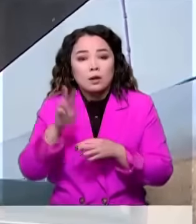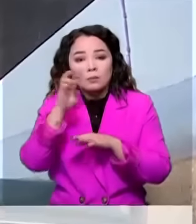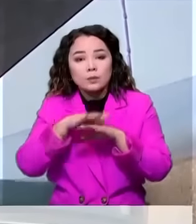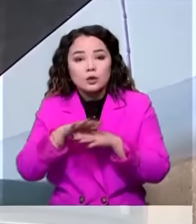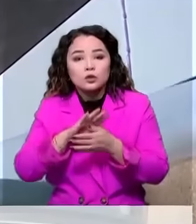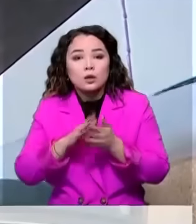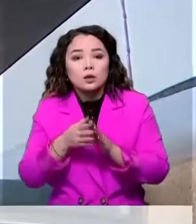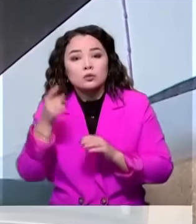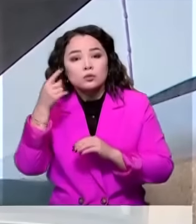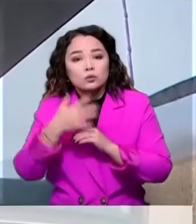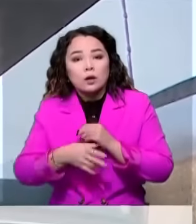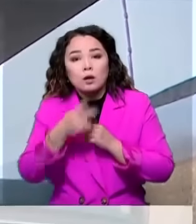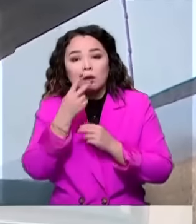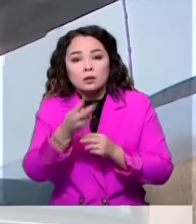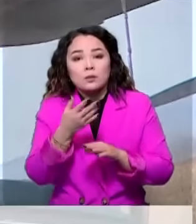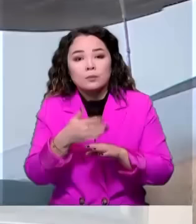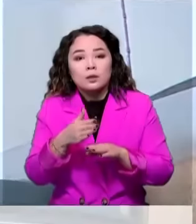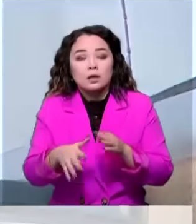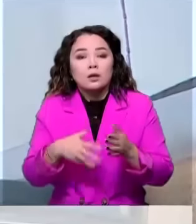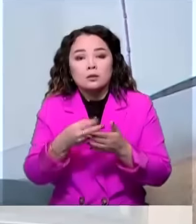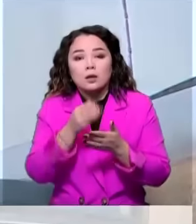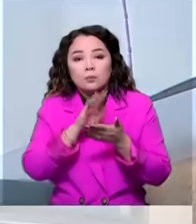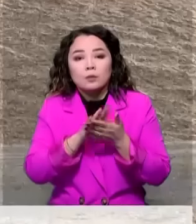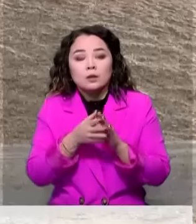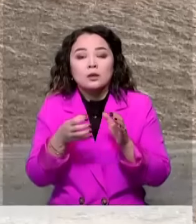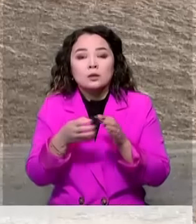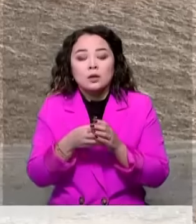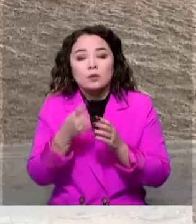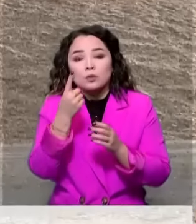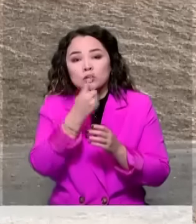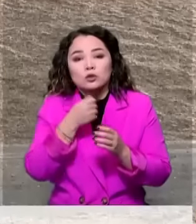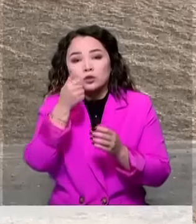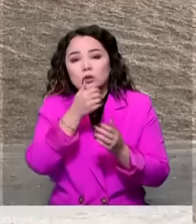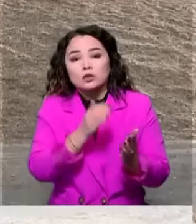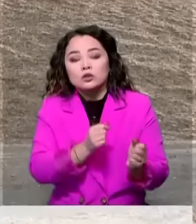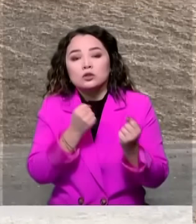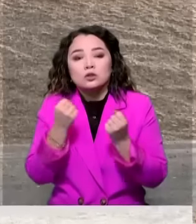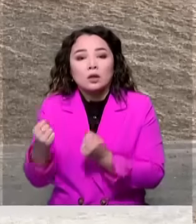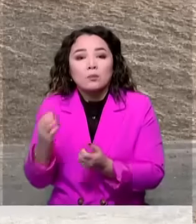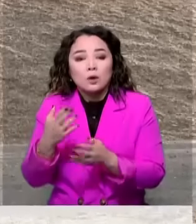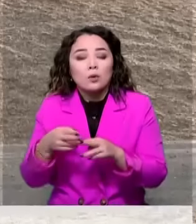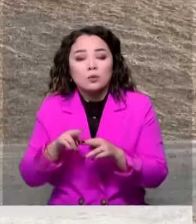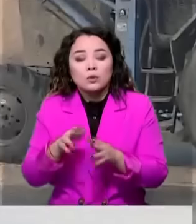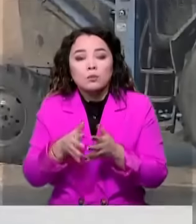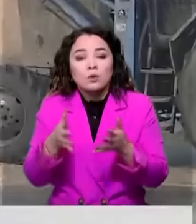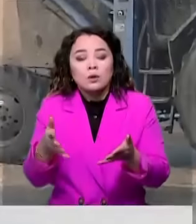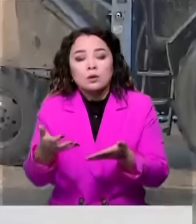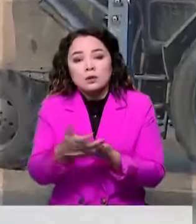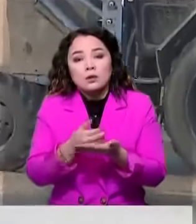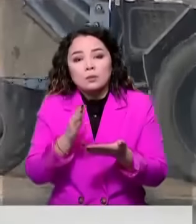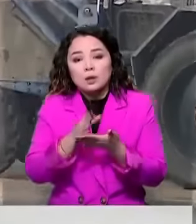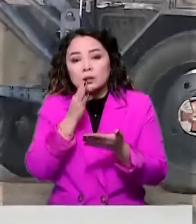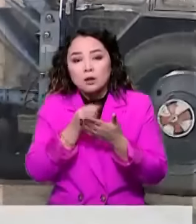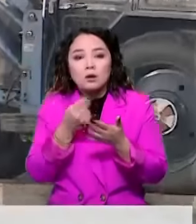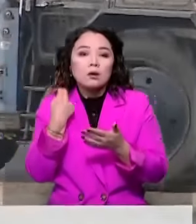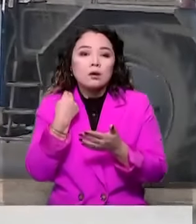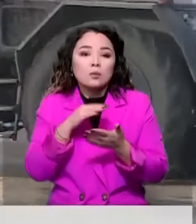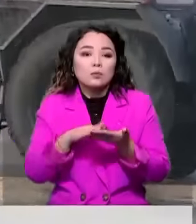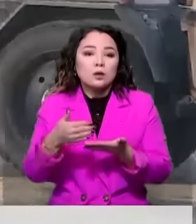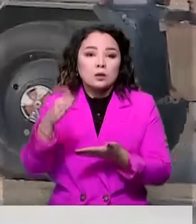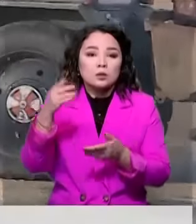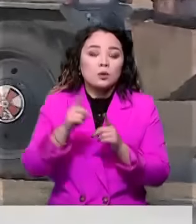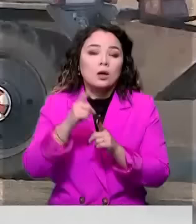Мемлекет жағдайға түсіністікпен қарап, несие төлем мерзімін бір жылға шегерген болатын. Бірақ биыл мол астық алғандары мен қордаланған қарызды